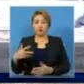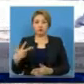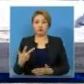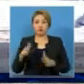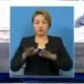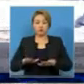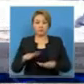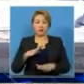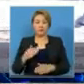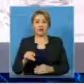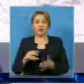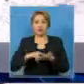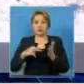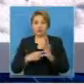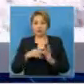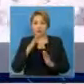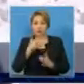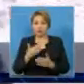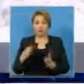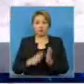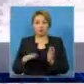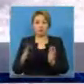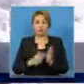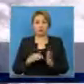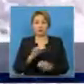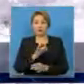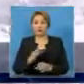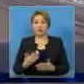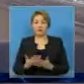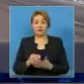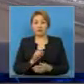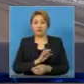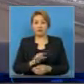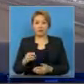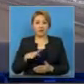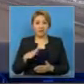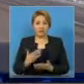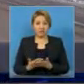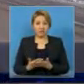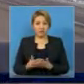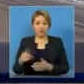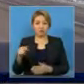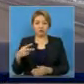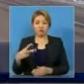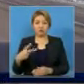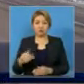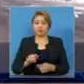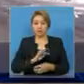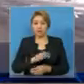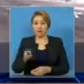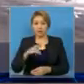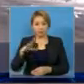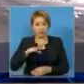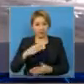орында. Бюджеттің жоспарлау кезіндегі 99,8 миллиард теңгені құрайтын кіріс бөлігі 123,5 миллиард теңгені